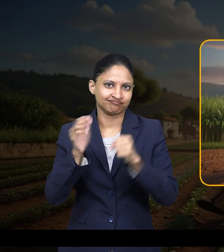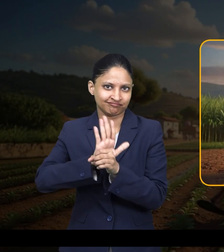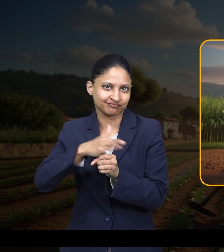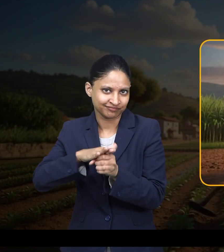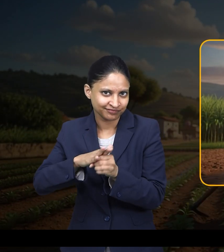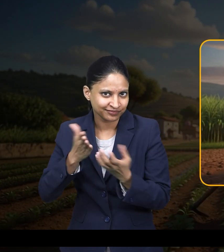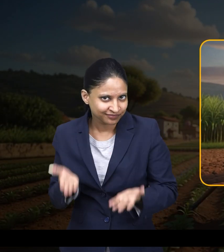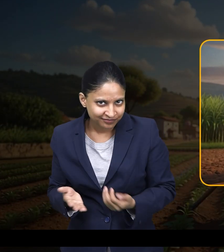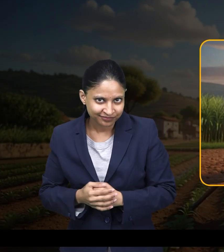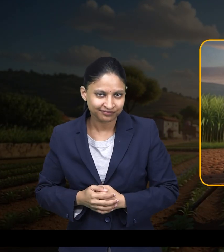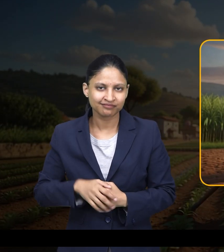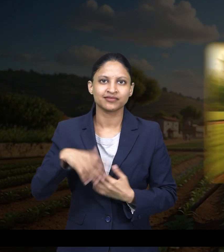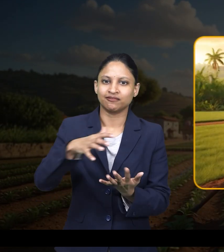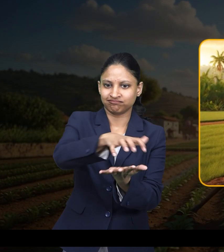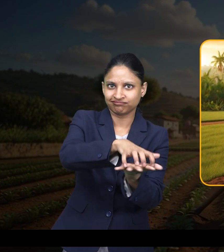ट्रॅक्टर,